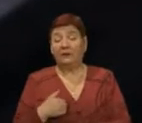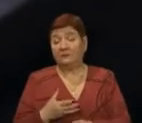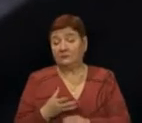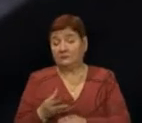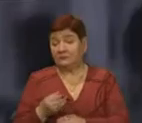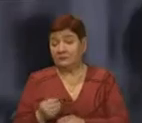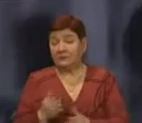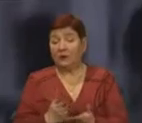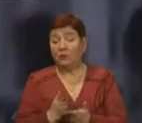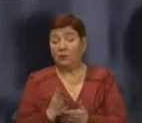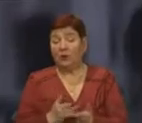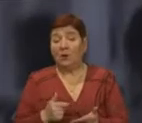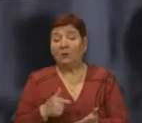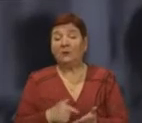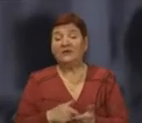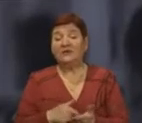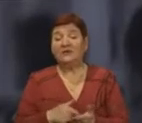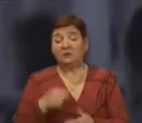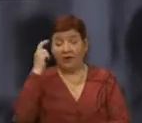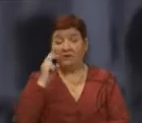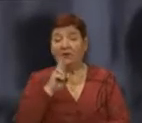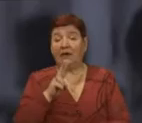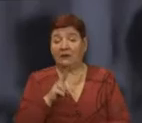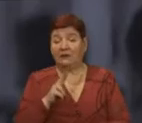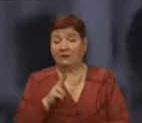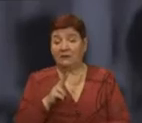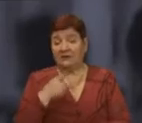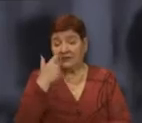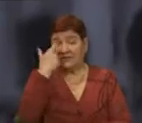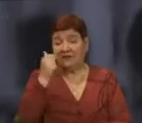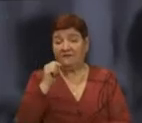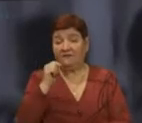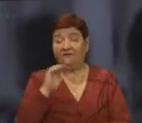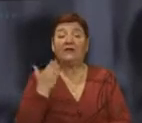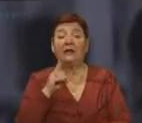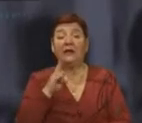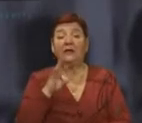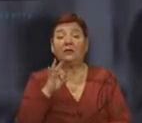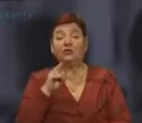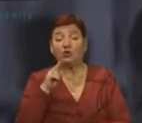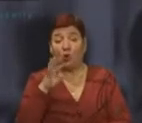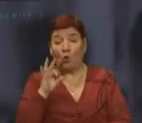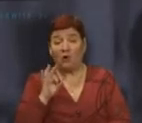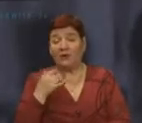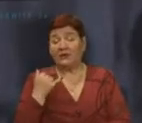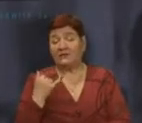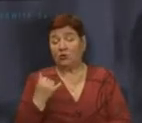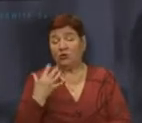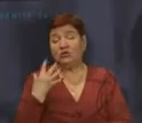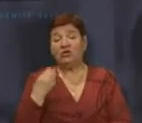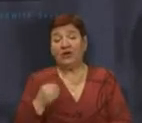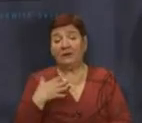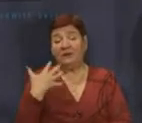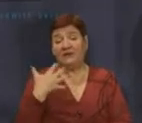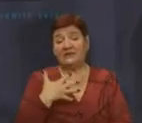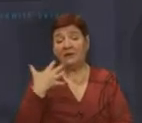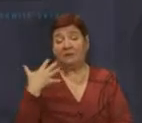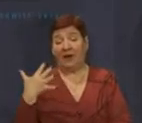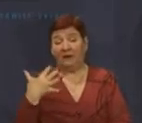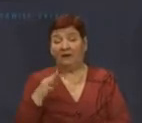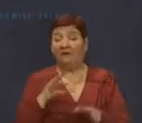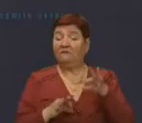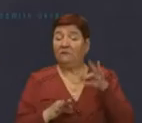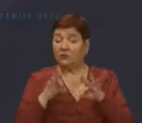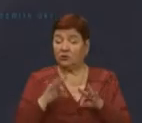сплати муніципальних послуг по місту Києву, як заявив Віталій Кличко, на сьогоднішній день складає